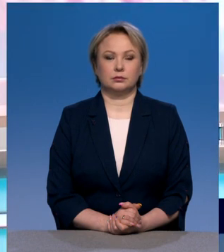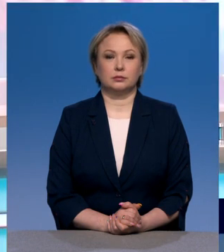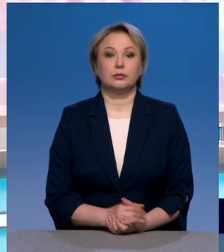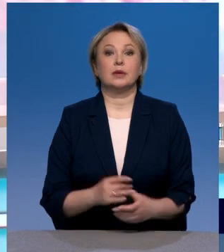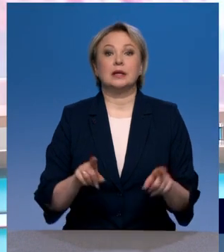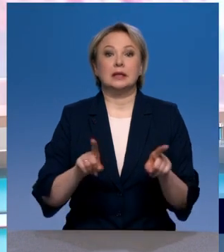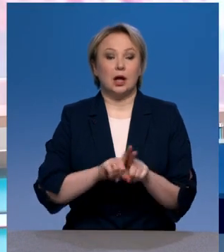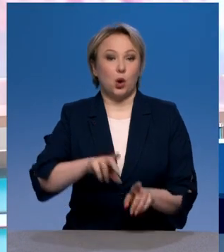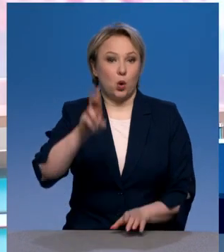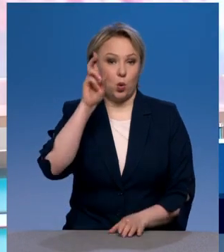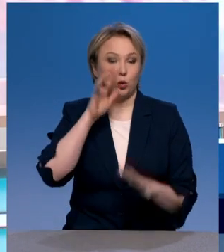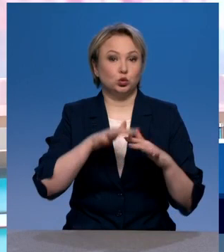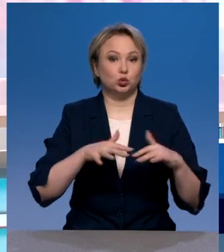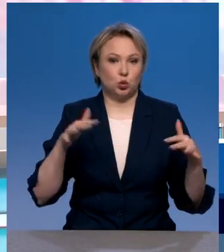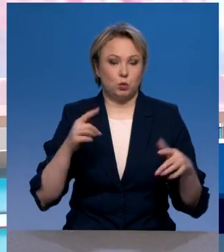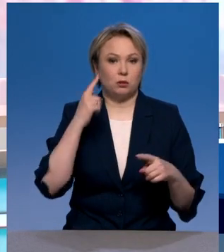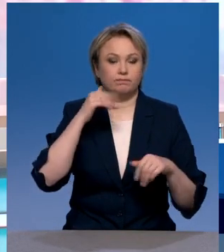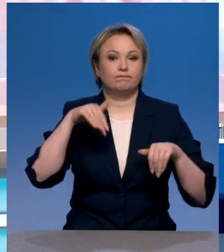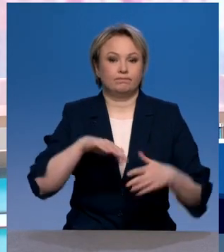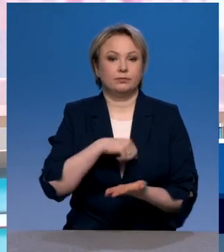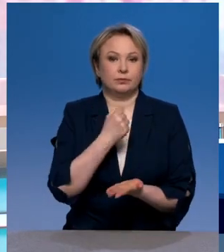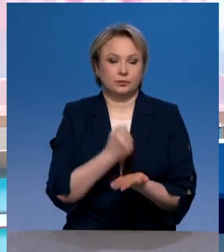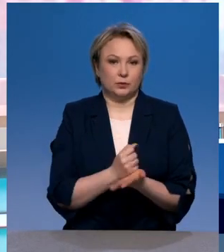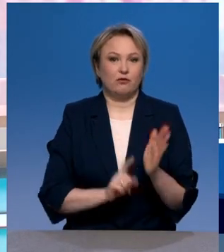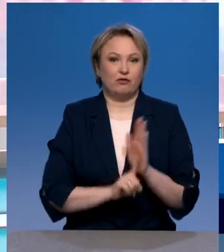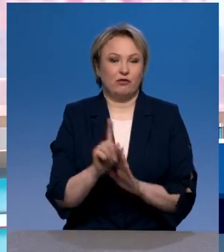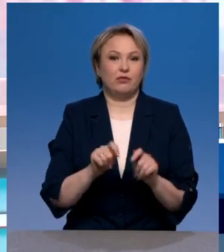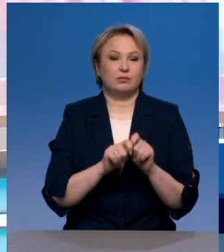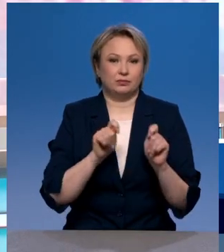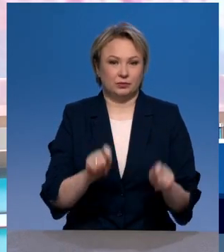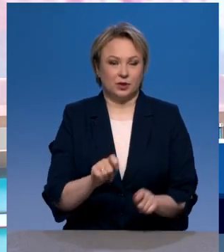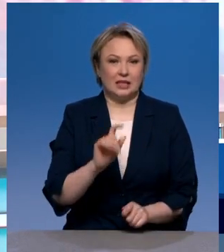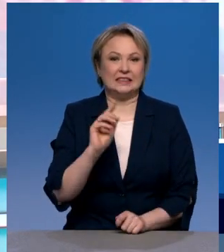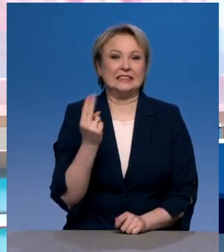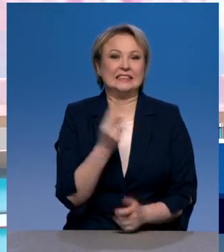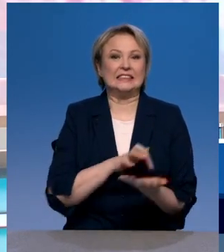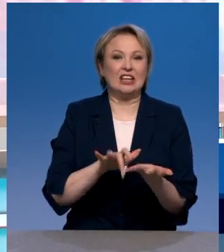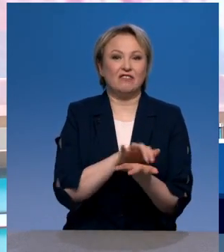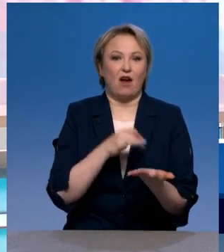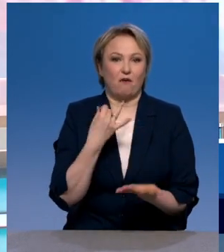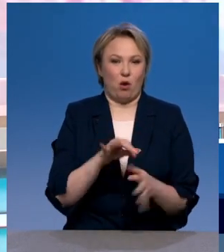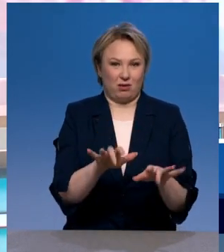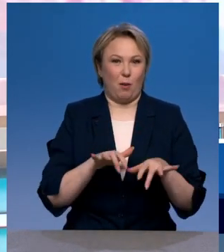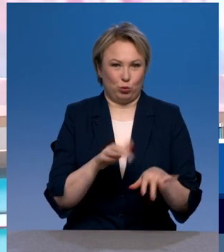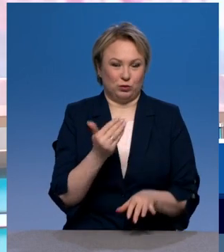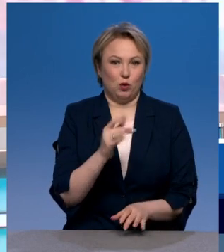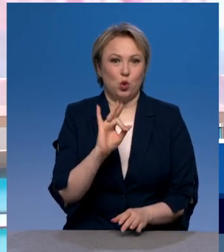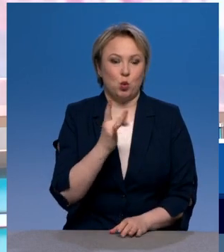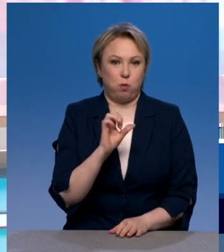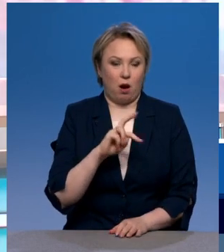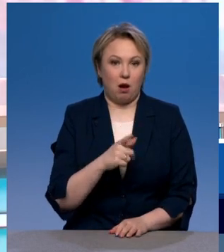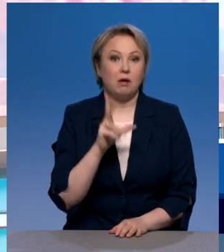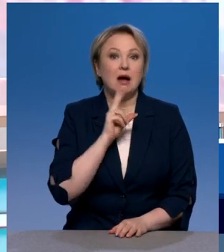Итак, Госдума приняла закон о внедрении цифрового рубля. Как Центробанк планирует тестировать новую форму денег? Когда мы